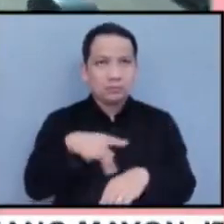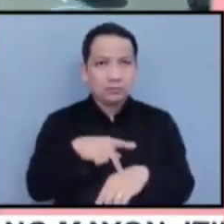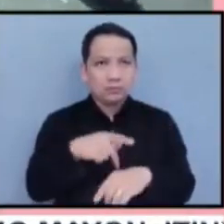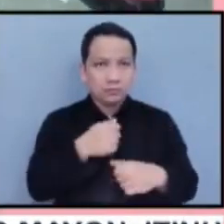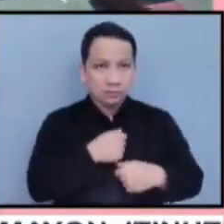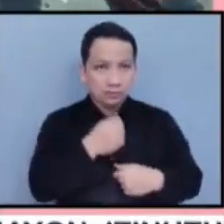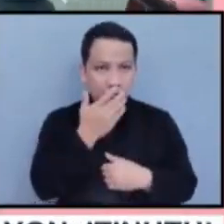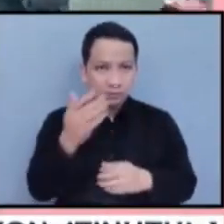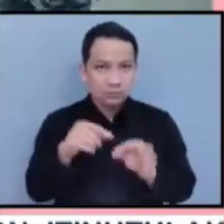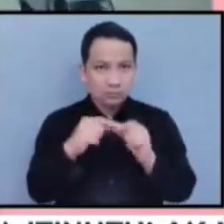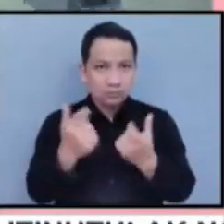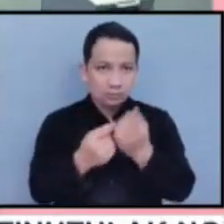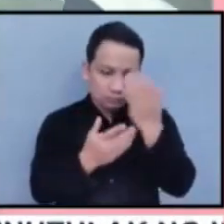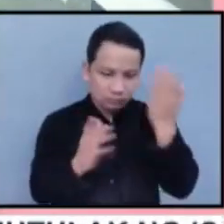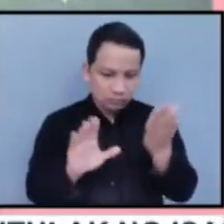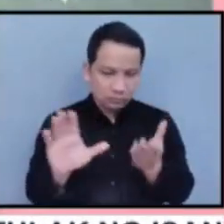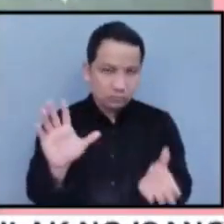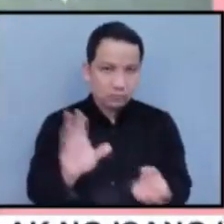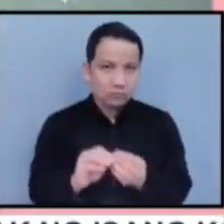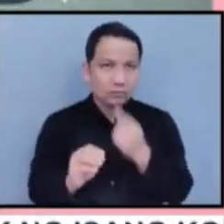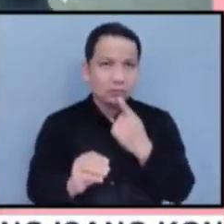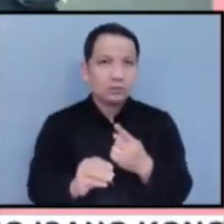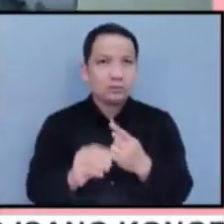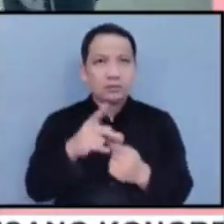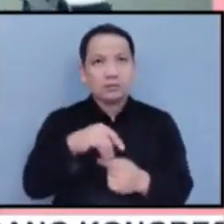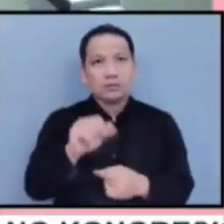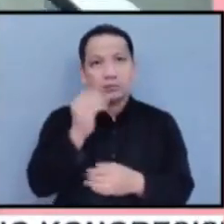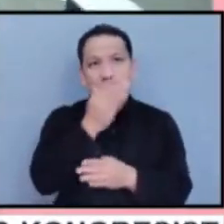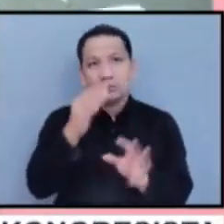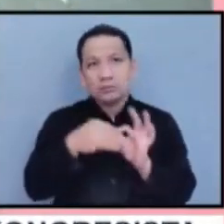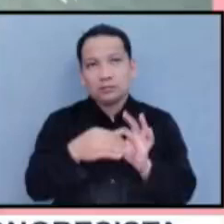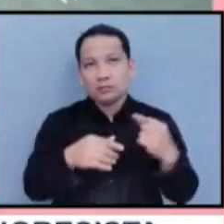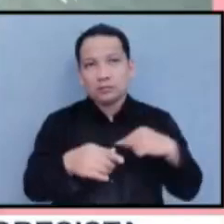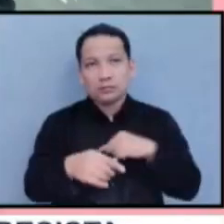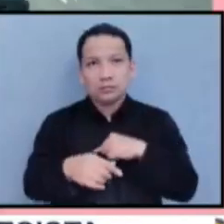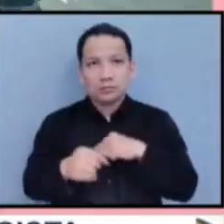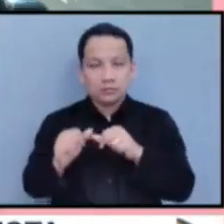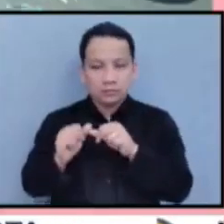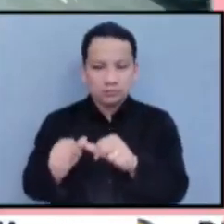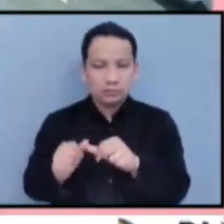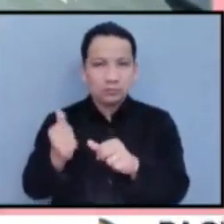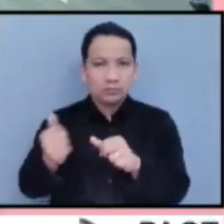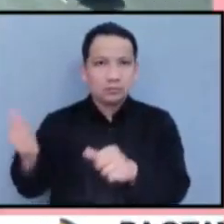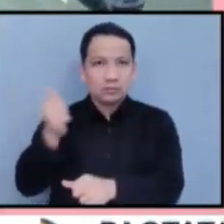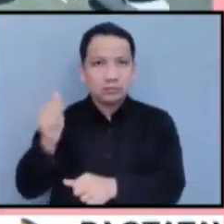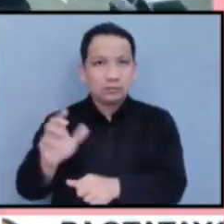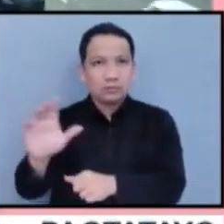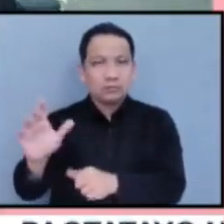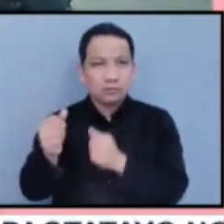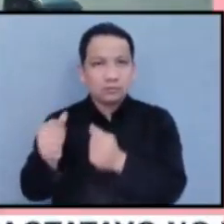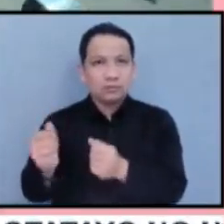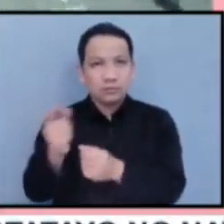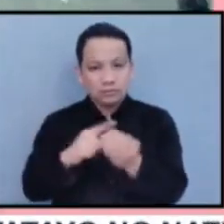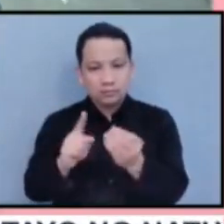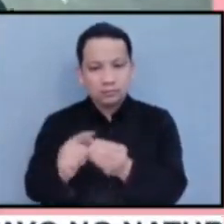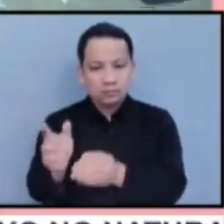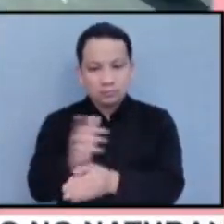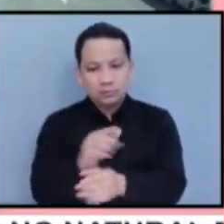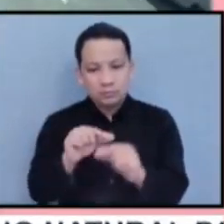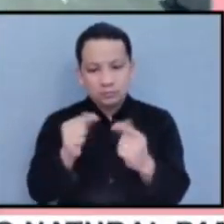organisa ang dialogo kasama na ang Philippine Information Agency na siyang lead agency ng Strategic Communication Cluster